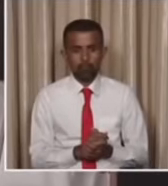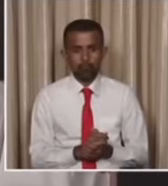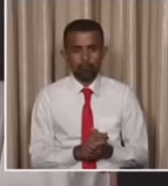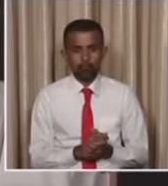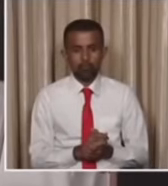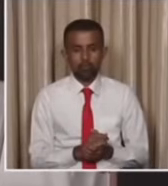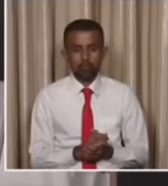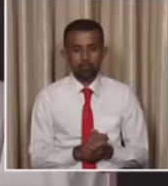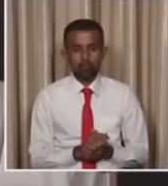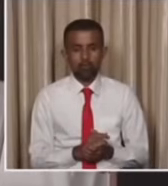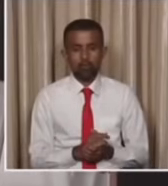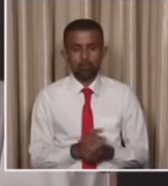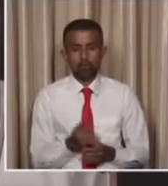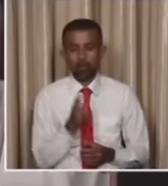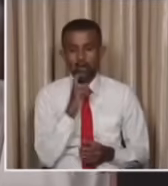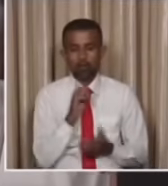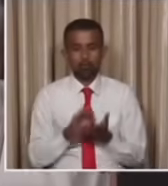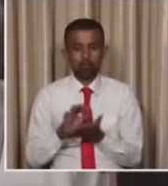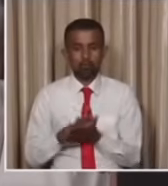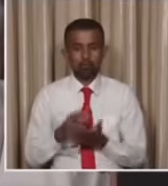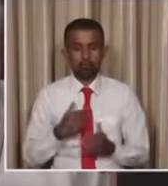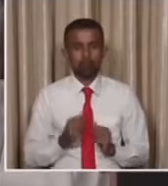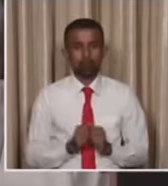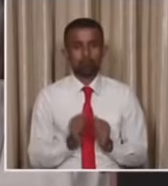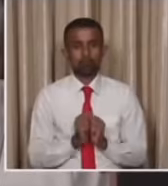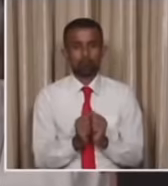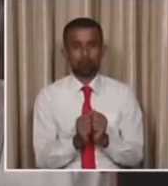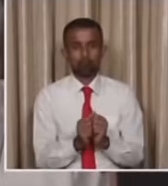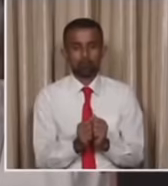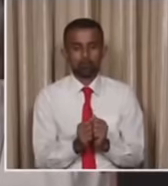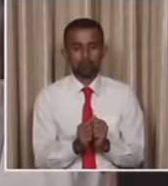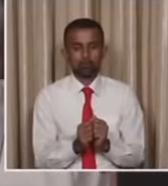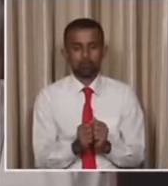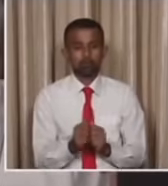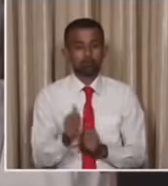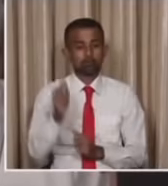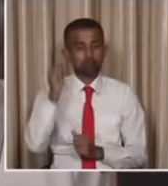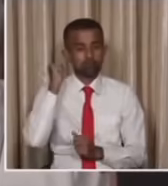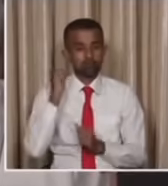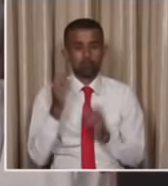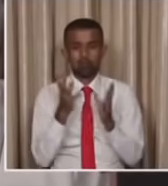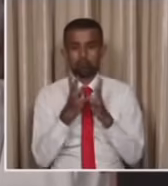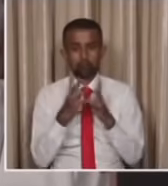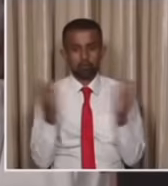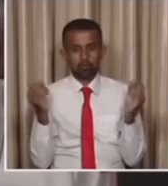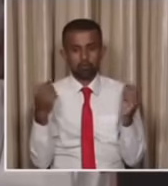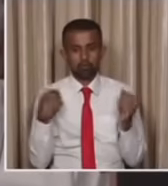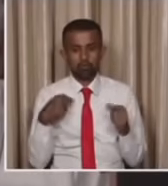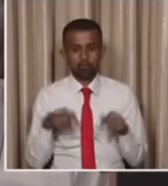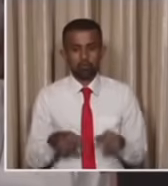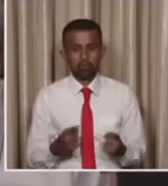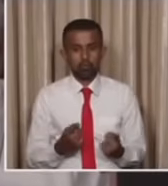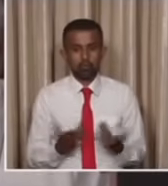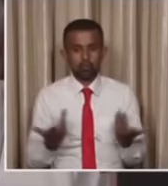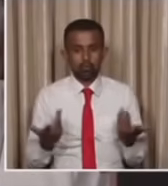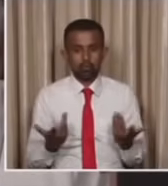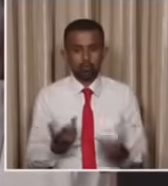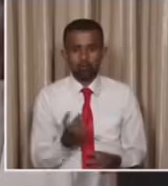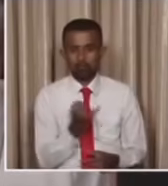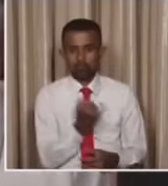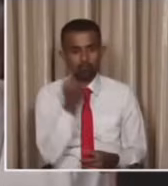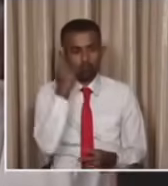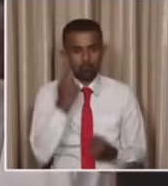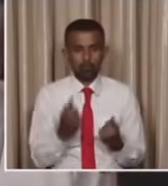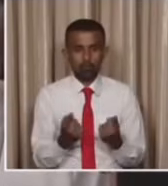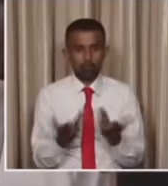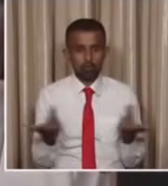හැදිලා කියයි මෙතුමාගේ නඩු තීන්දුවන් අපි වැඩ කරනවා. ඉතින් අතීතය නැති කරන්න මෙතෙන්ට උවමනා නැහැ. අන්තවාදය